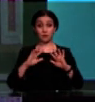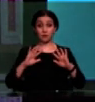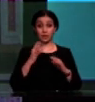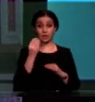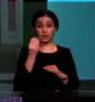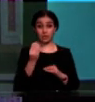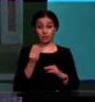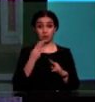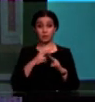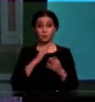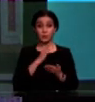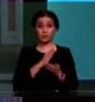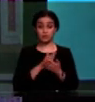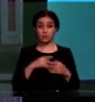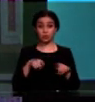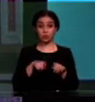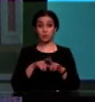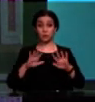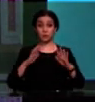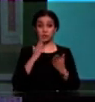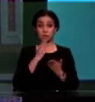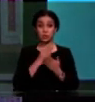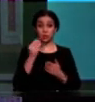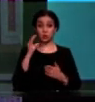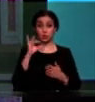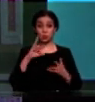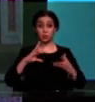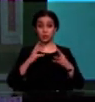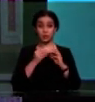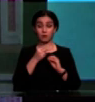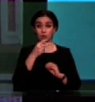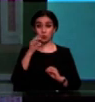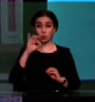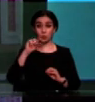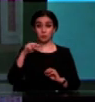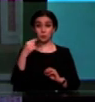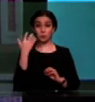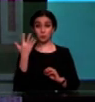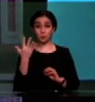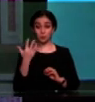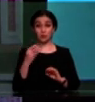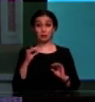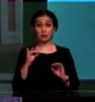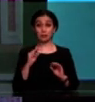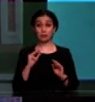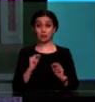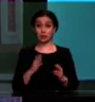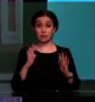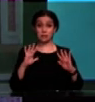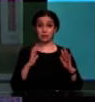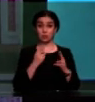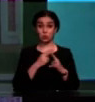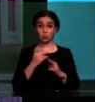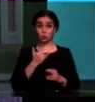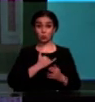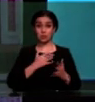их произведения, если вероятность их суммы равна 0,5. Итак, если события у